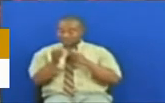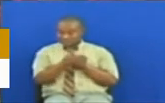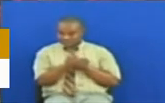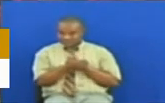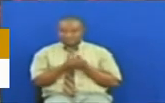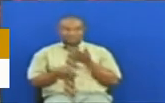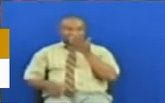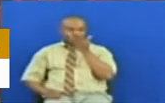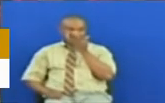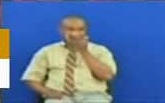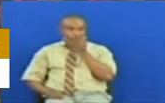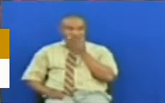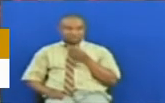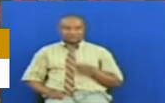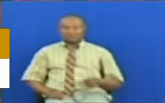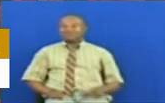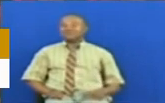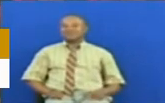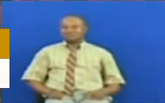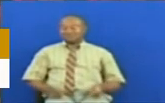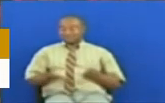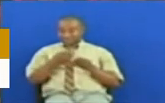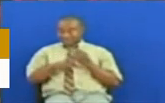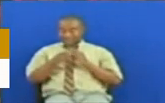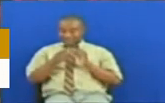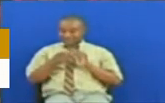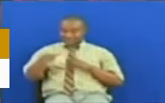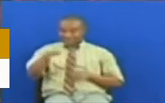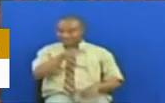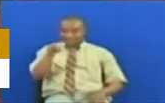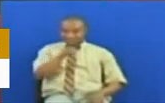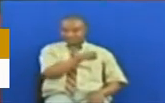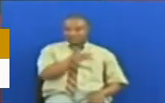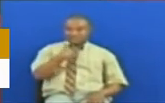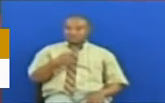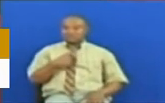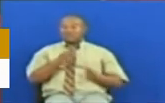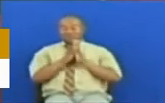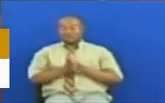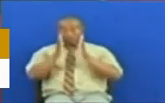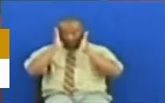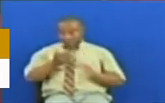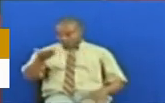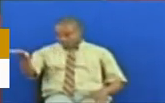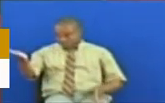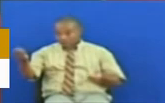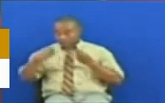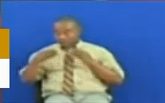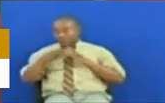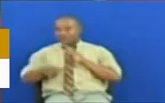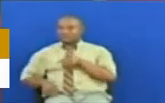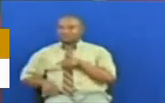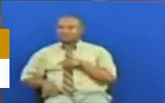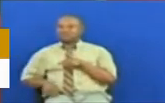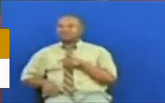na vipi tunaweza kuendeleza hilo eneo. Cha pili ni kushukuru Mheshimiwa Speaker kwa kunipa hii nafasi ili